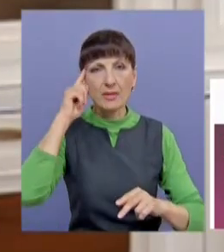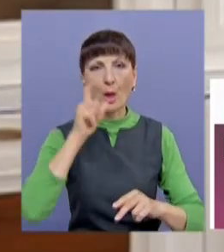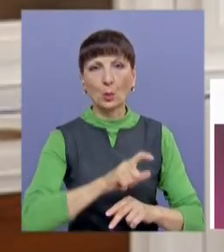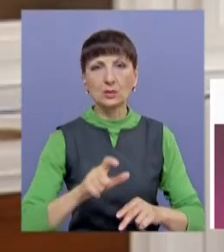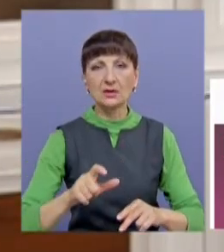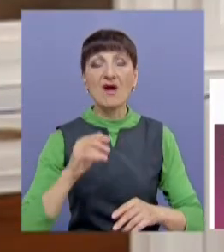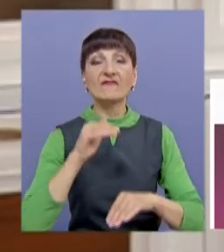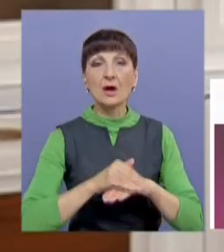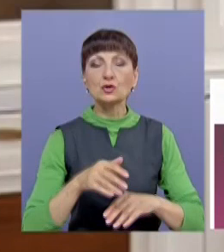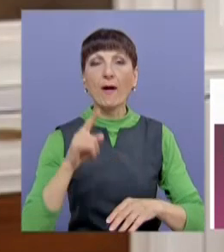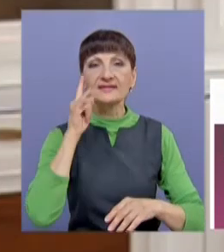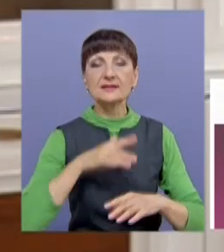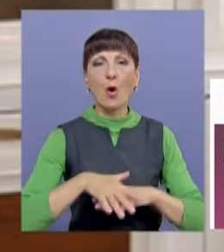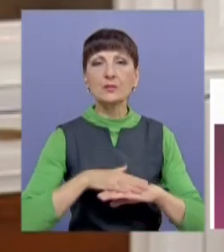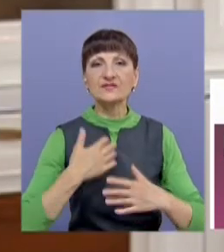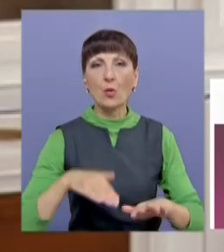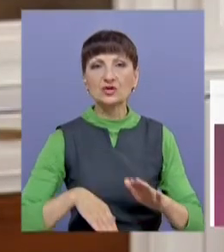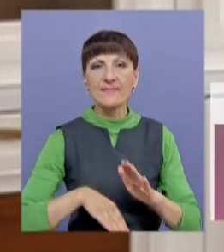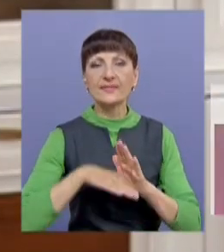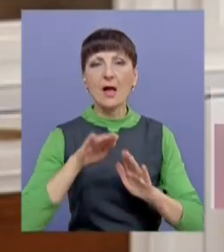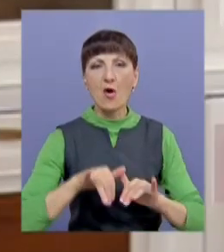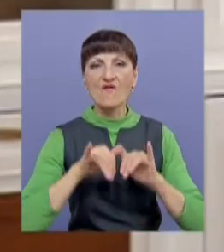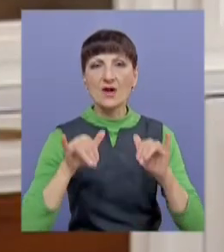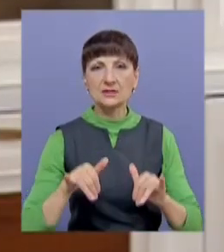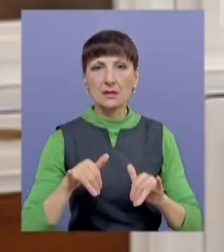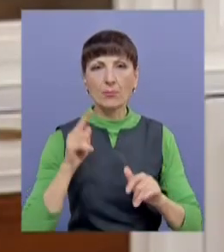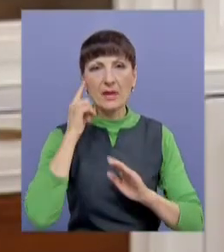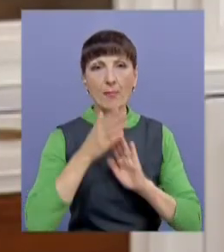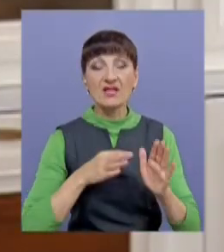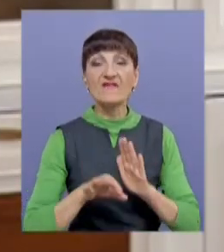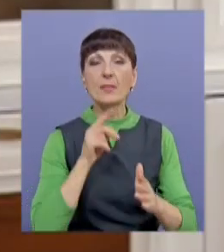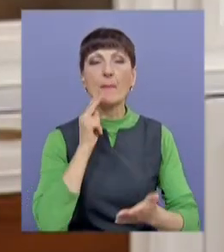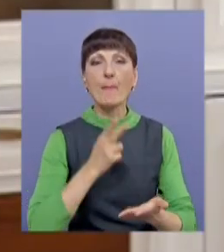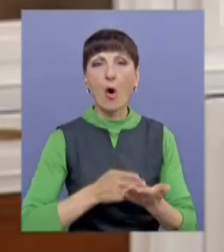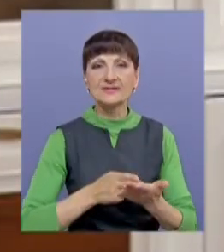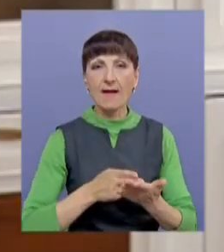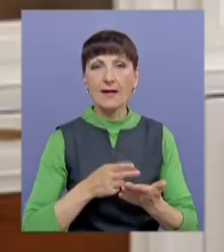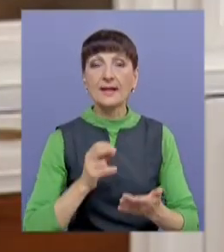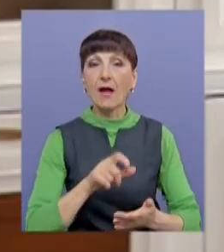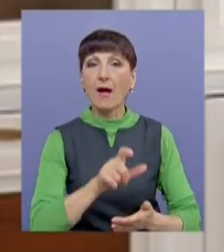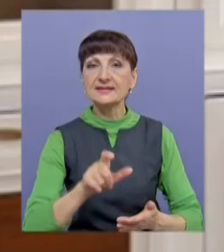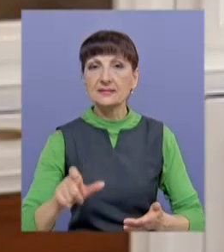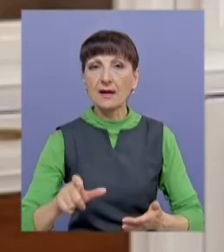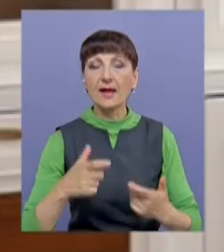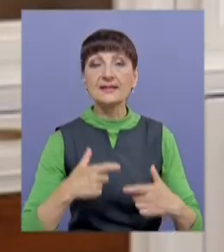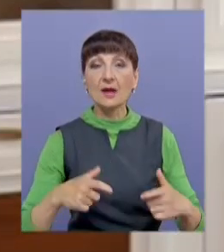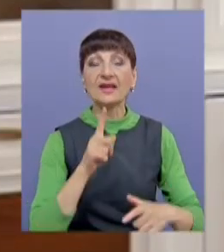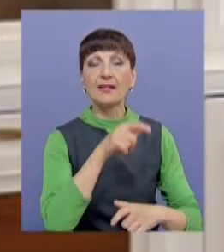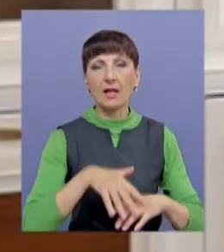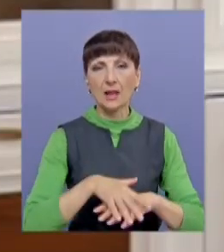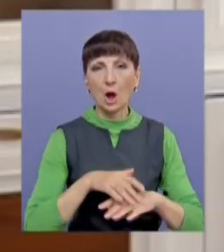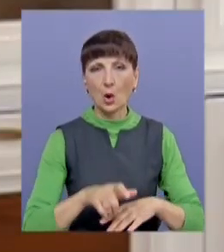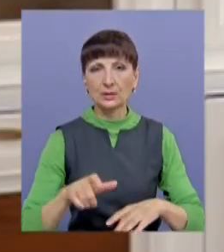что казахстанское общество выросло. Это выборы показали этого не просто для экзамен, для кандидатов, экзамен и для народа, и для